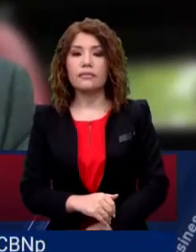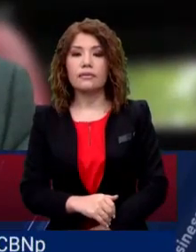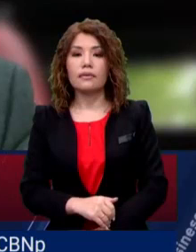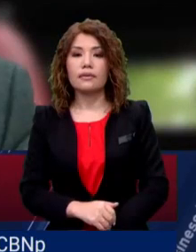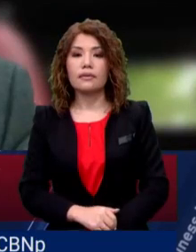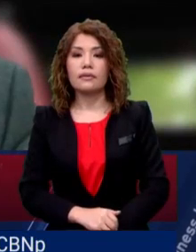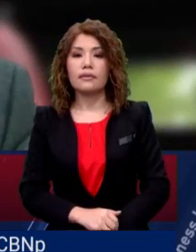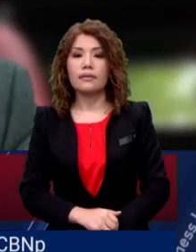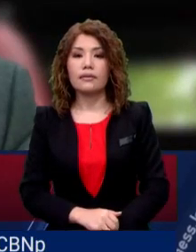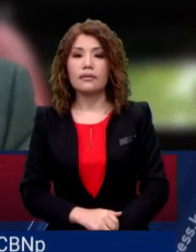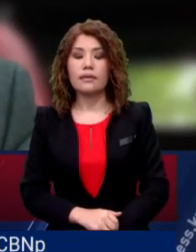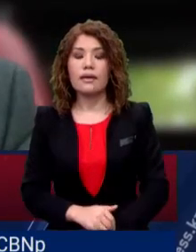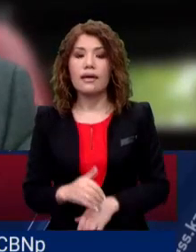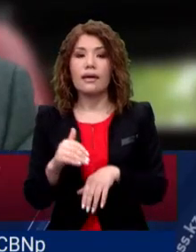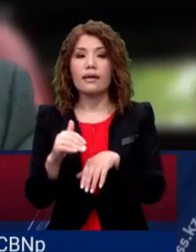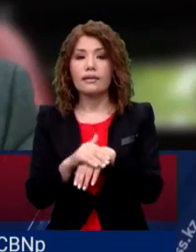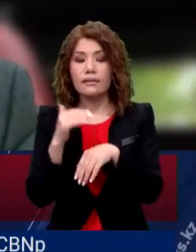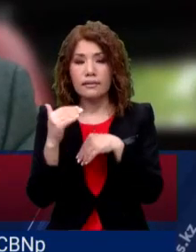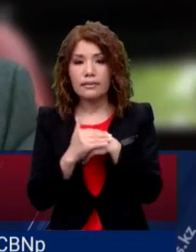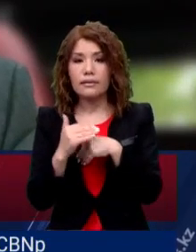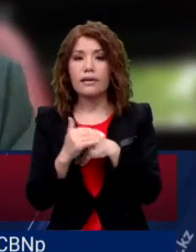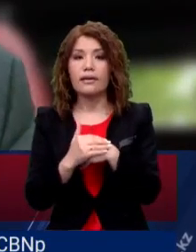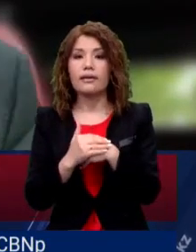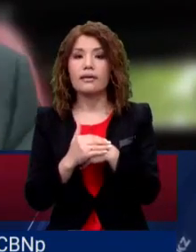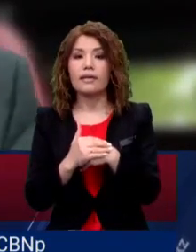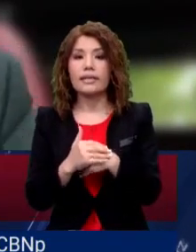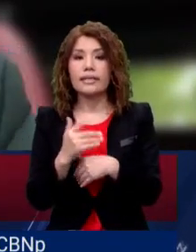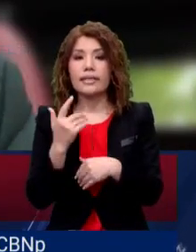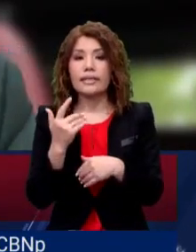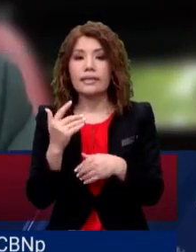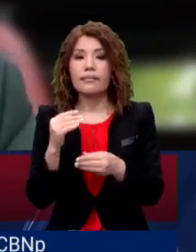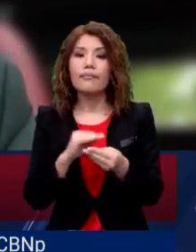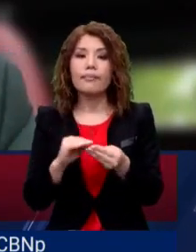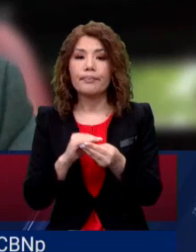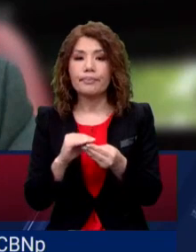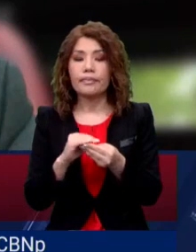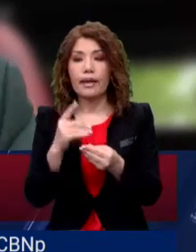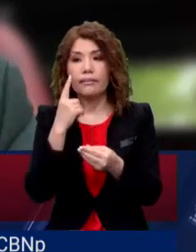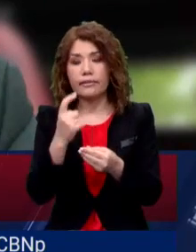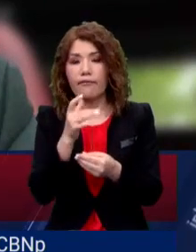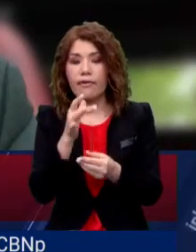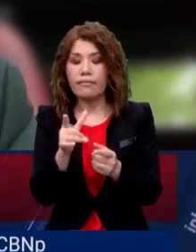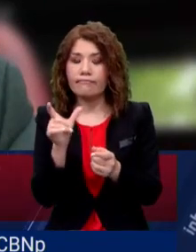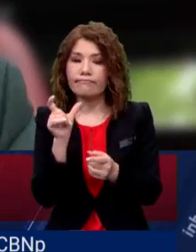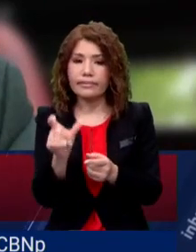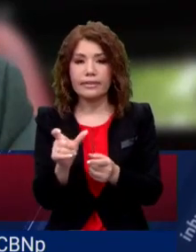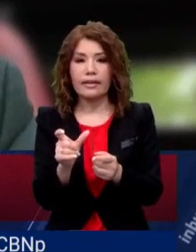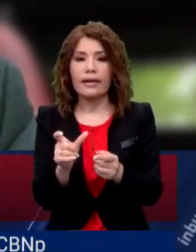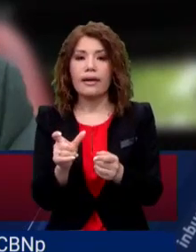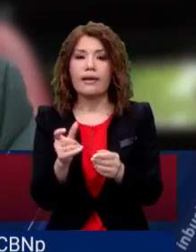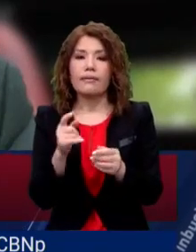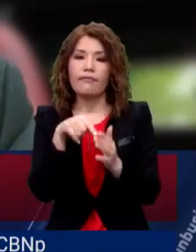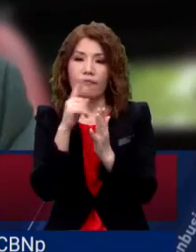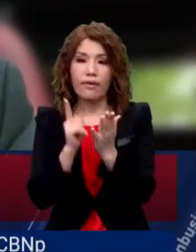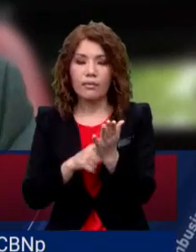Дулат. Кеш жарық. Қайырлы кеш. Тыңдап тұрмын. Тағы да бірден ескертемін, уақыт шектеулі, сондықтан қойылған сұрақтарға